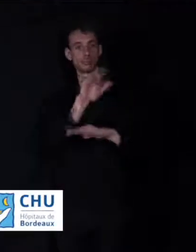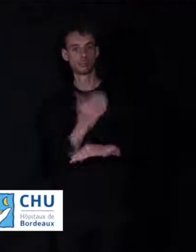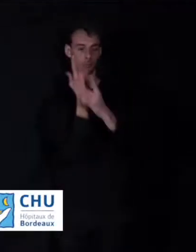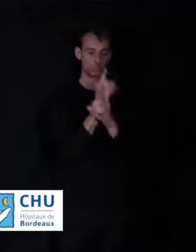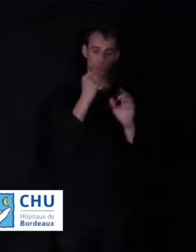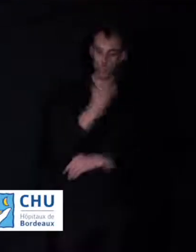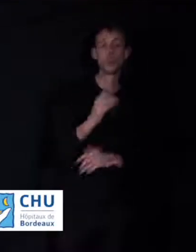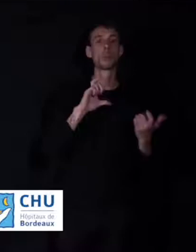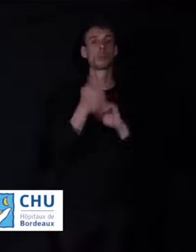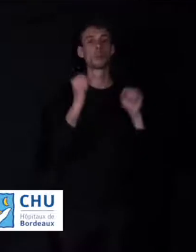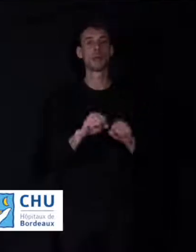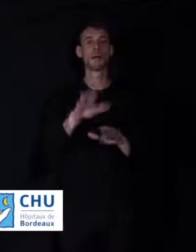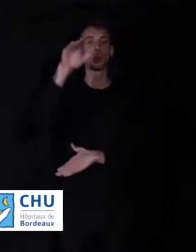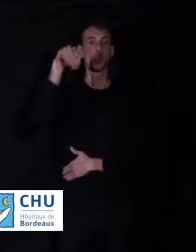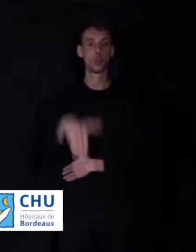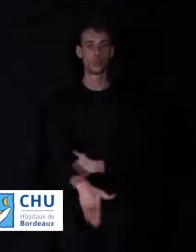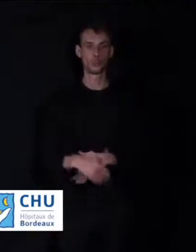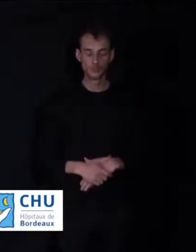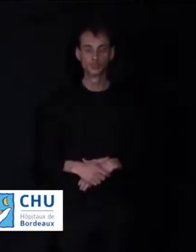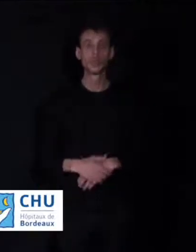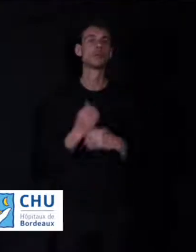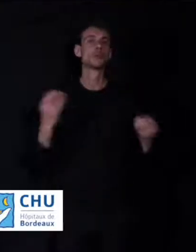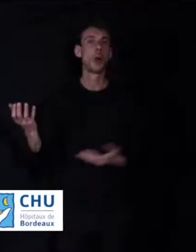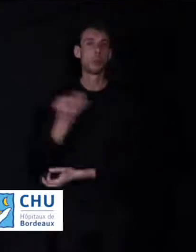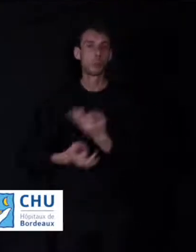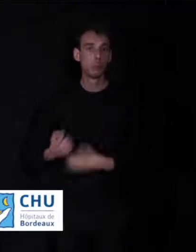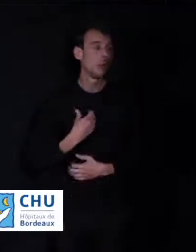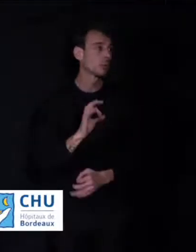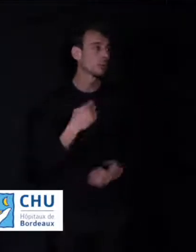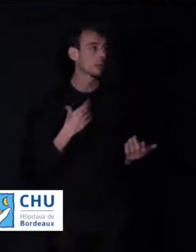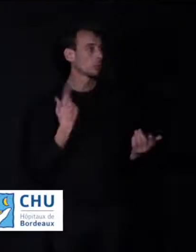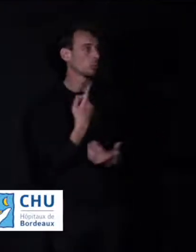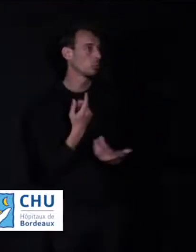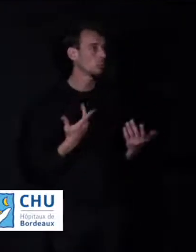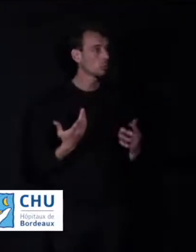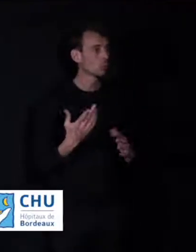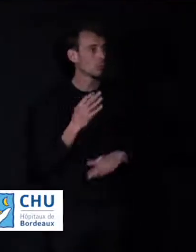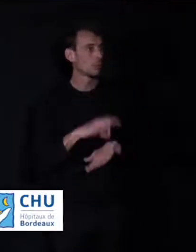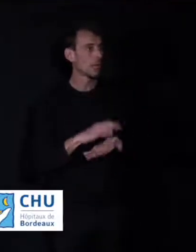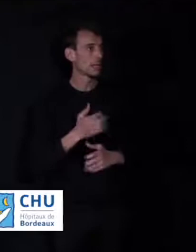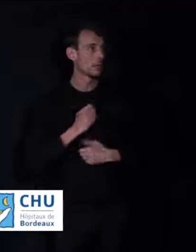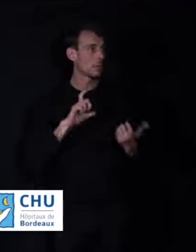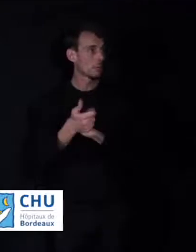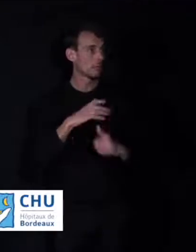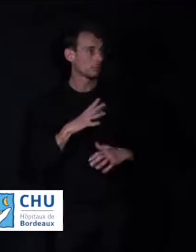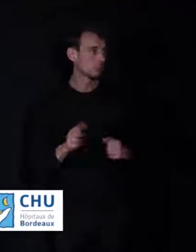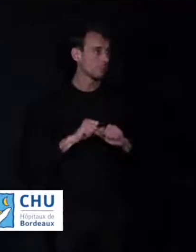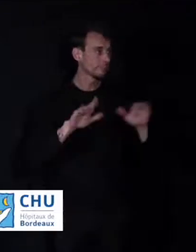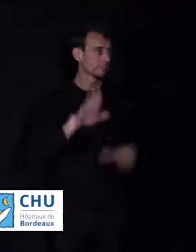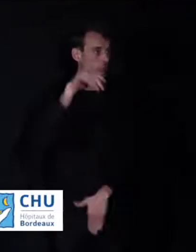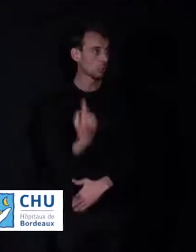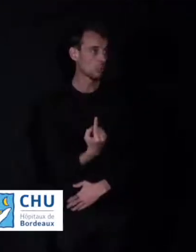on dit toujours, ah, mais avec l'immunité naturelle post-infectieuse, on n'est pas prêt d'y arriver. En effet, si on regarde les chiffres les plus élevés,